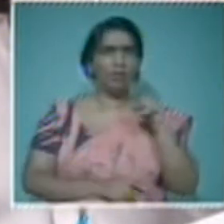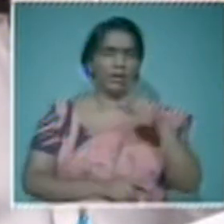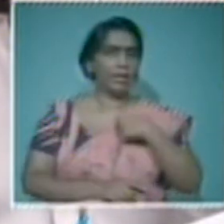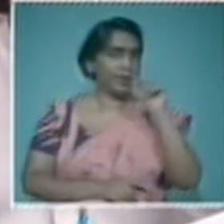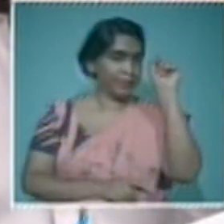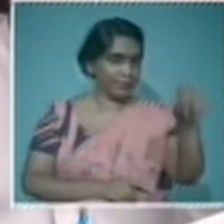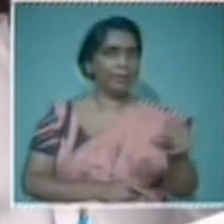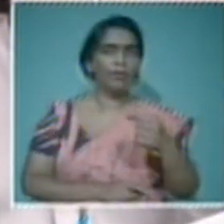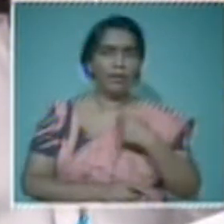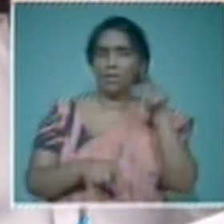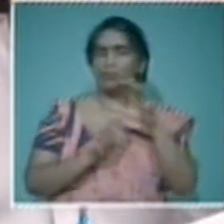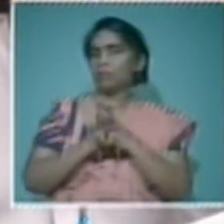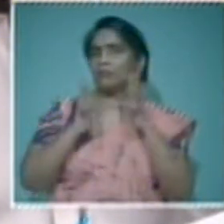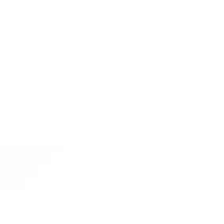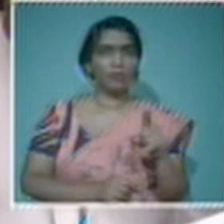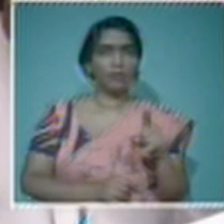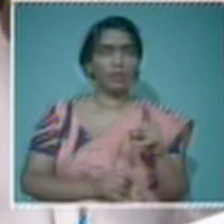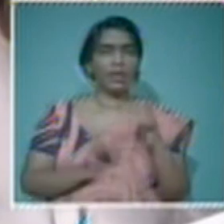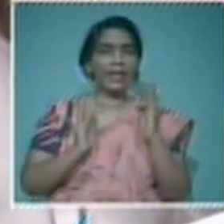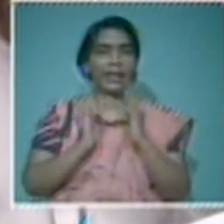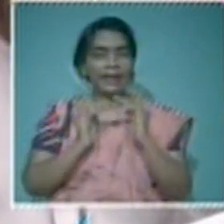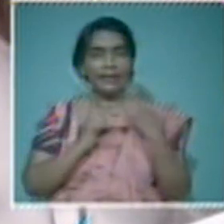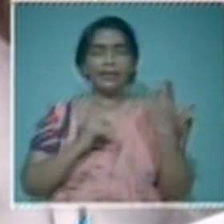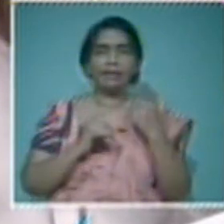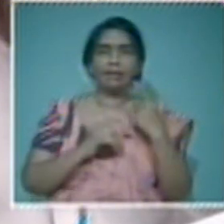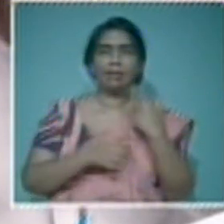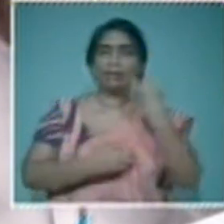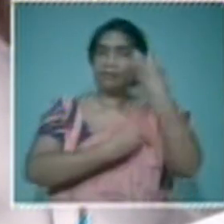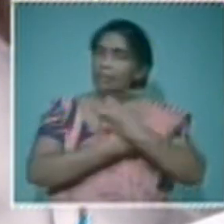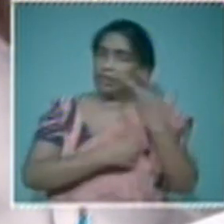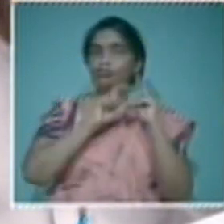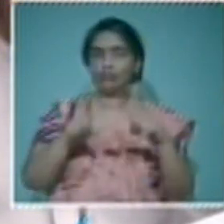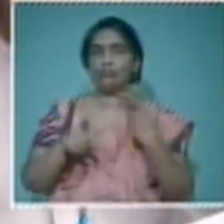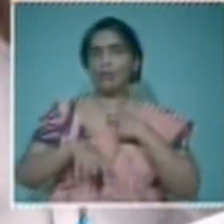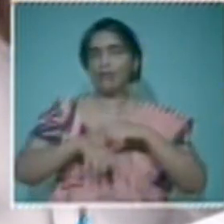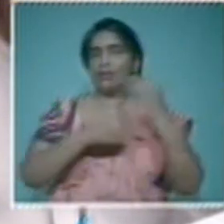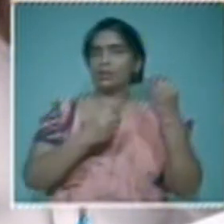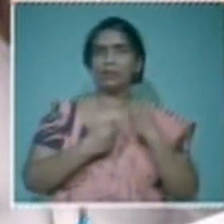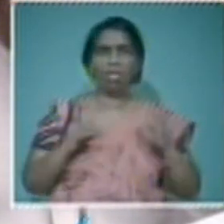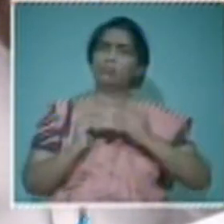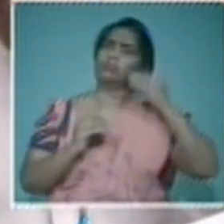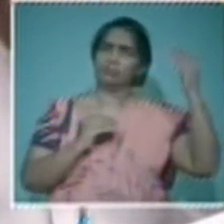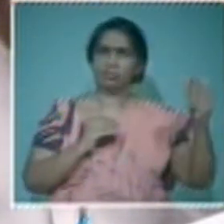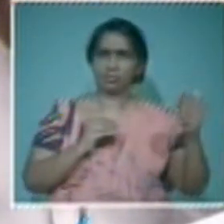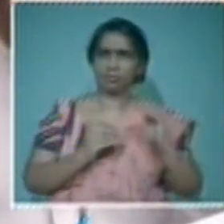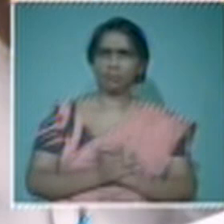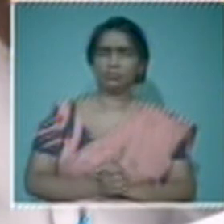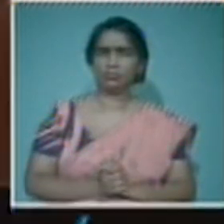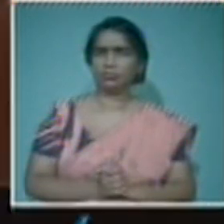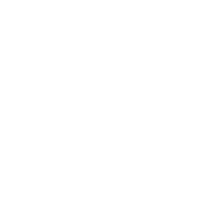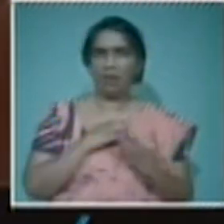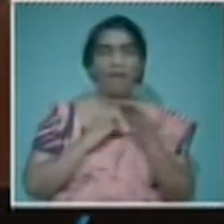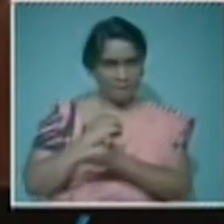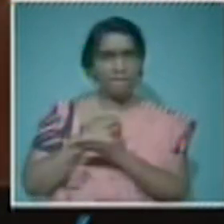තියෙනවා. අපේ සමාජීය ගණනාවක් පිරි රට ස්කයිප් හරහා ඔන්ලයින් වෝටින් Zoom හරහා අපිට දෙන්න කියලා. එහෙම නැත්නම් මේ කල් දාන්න. එහෙම ප්‍රතිපාදනයක් අපිට